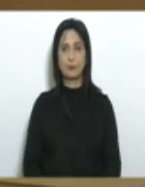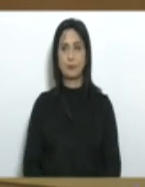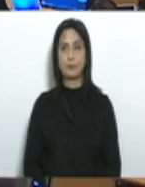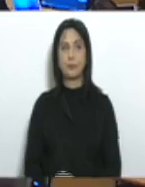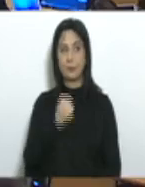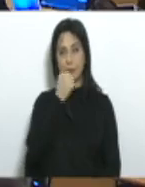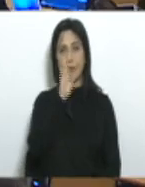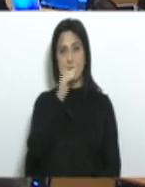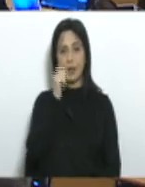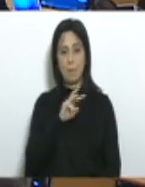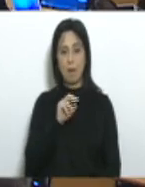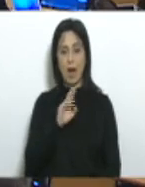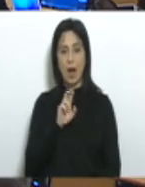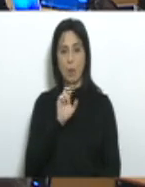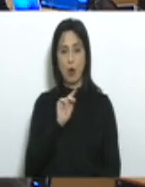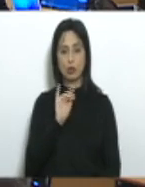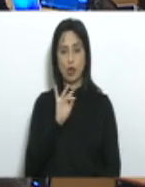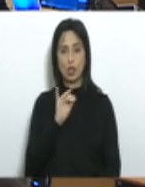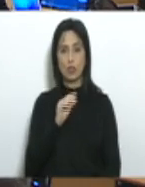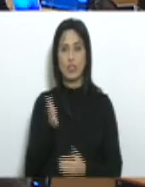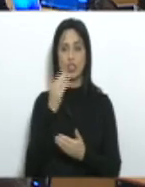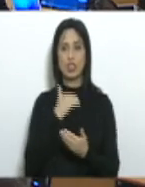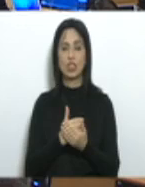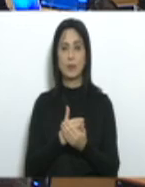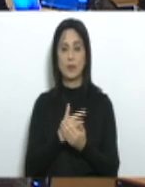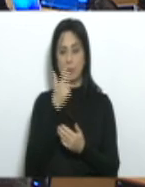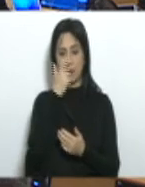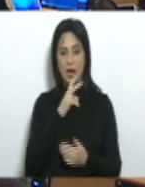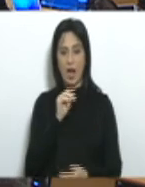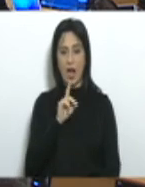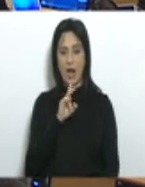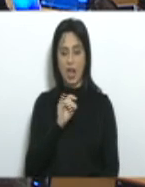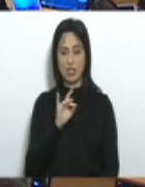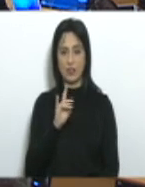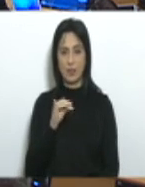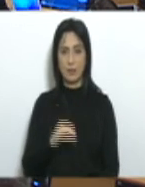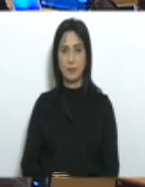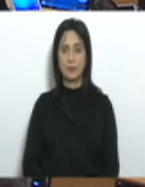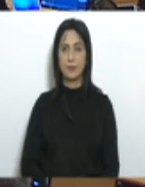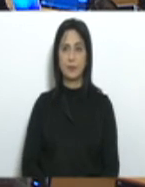Madlov, ca batonii Maca Bocioreșvili, șemdec batonii Caha Cahișvili.